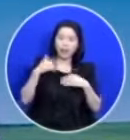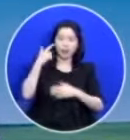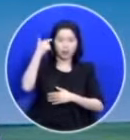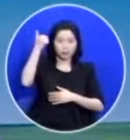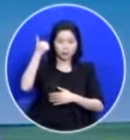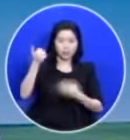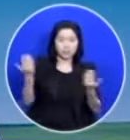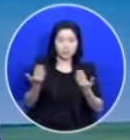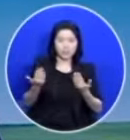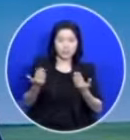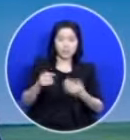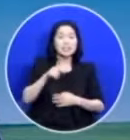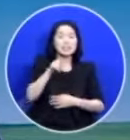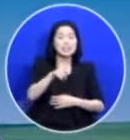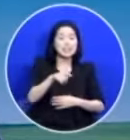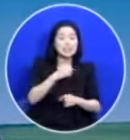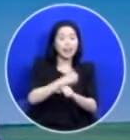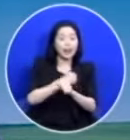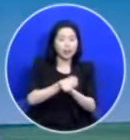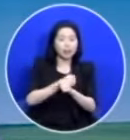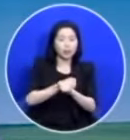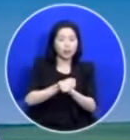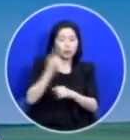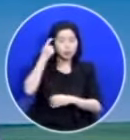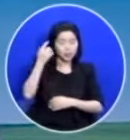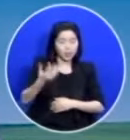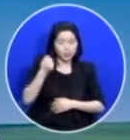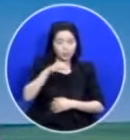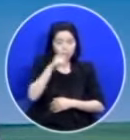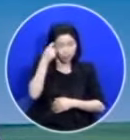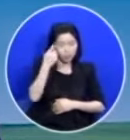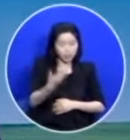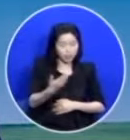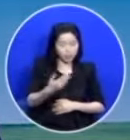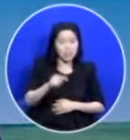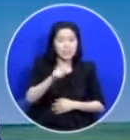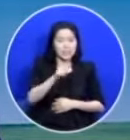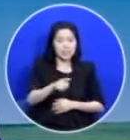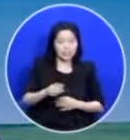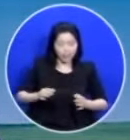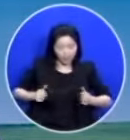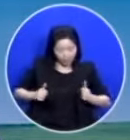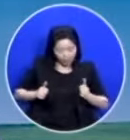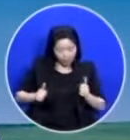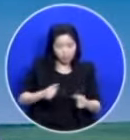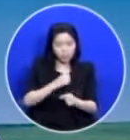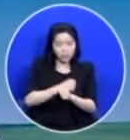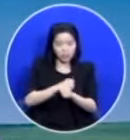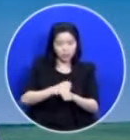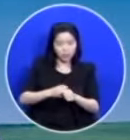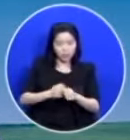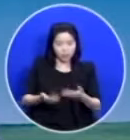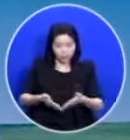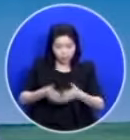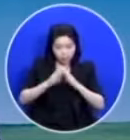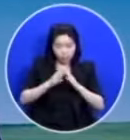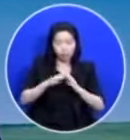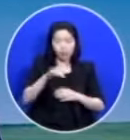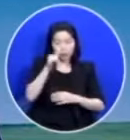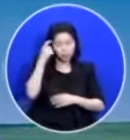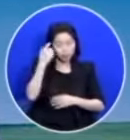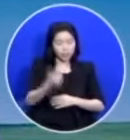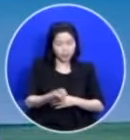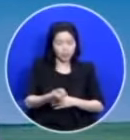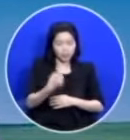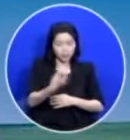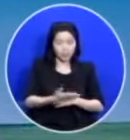목회가 내가 한 것이라고 생각하냐 내가 노력하여 이룬 것이라고 생각하냐 너 여기까지